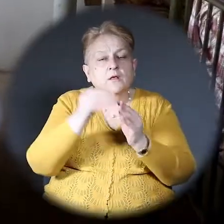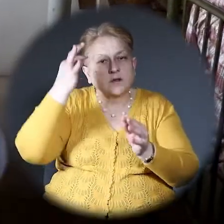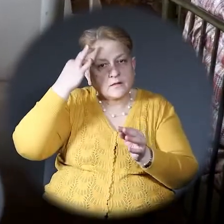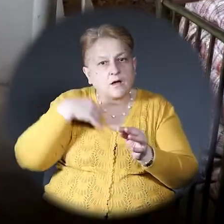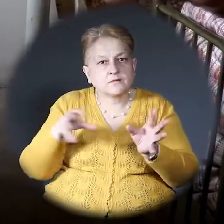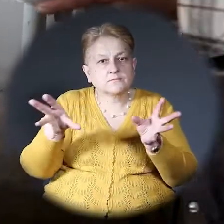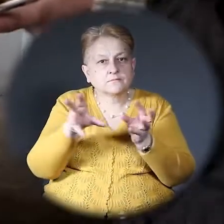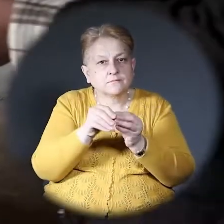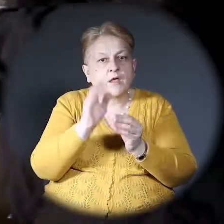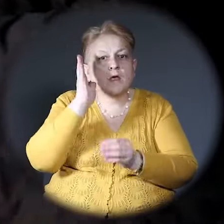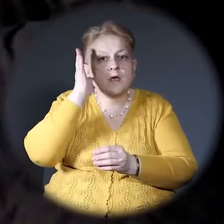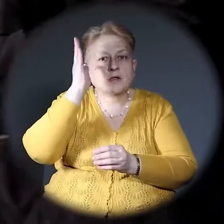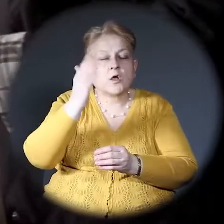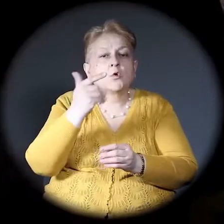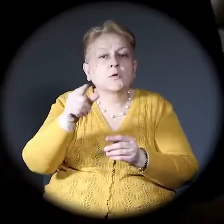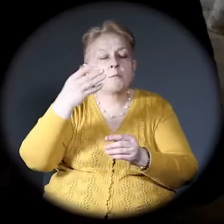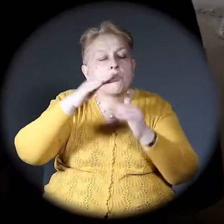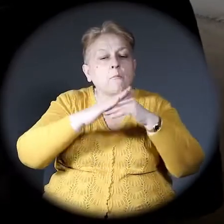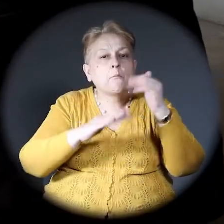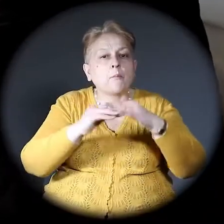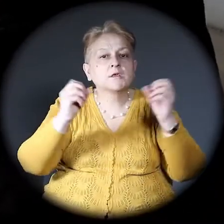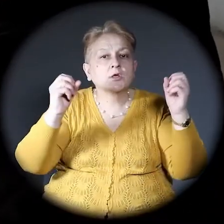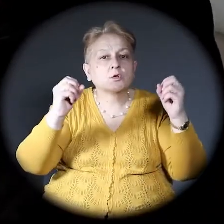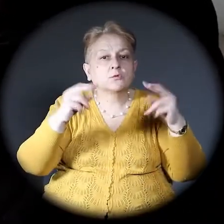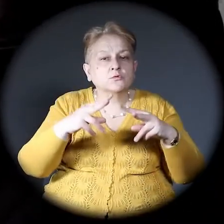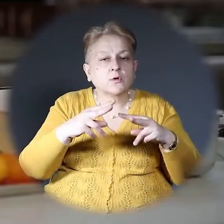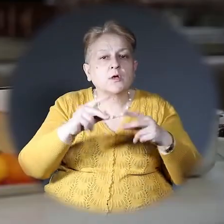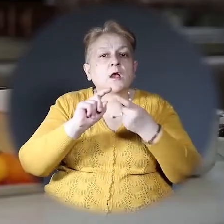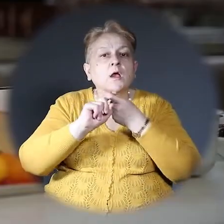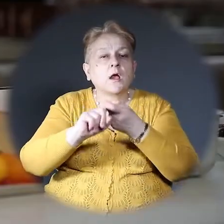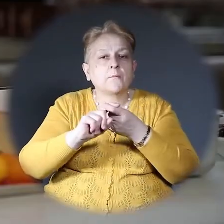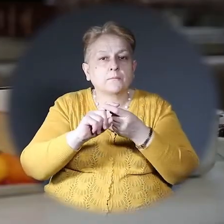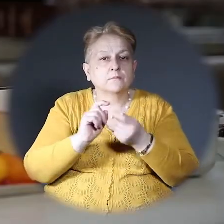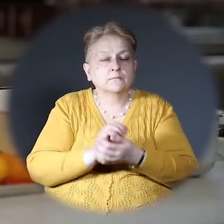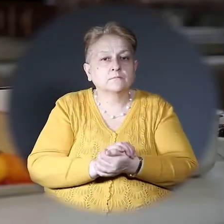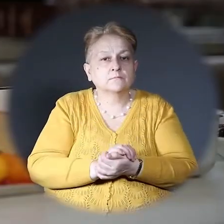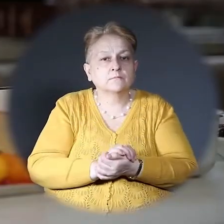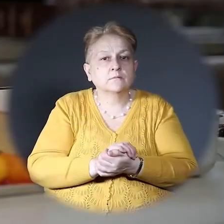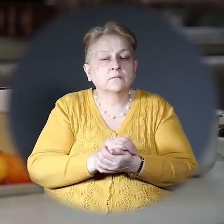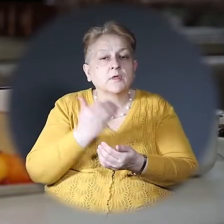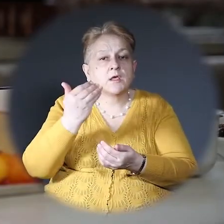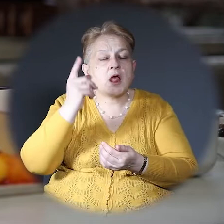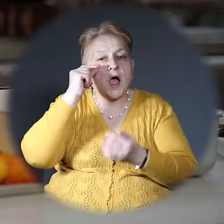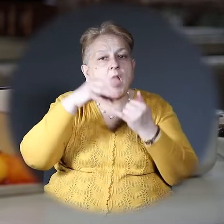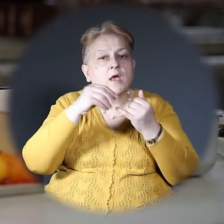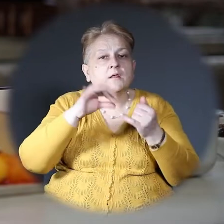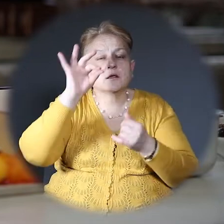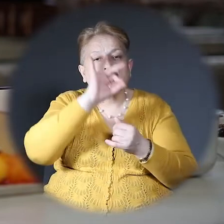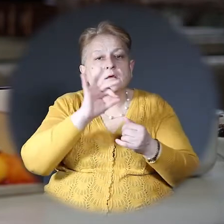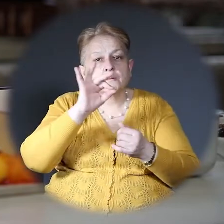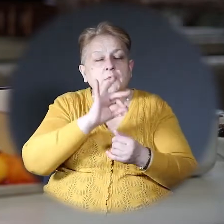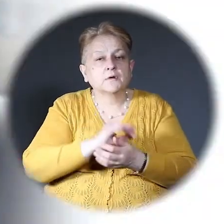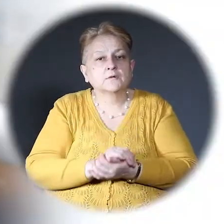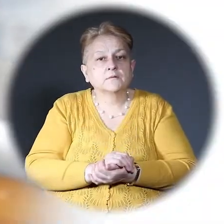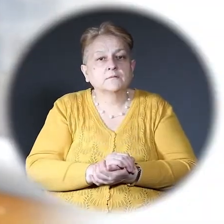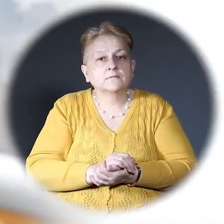ընդգրկել տղայից, որ ինքը հետագայում ըստ իր մասնագիտության կապը պահի իր հայրենի տան